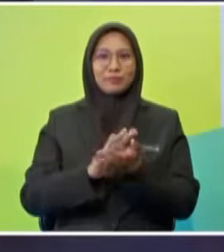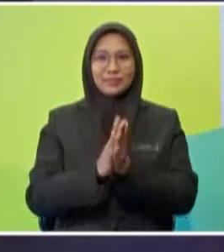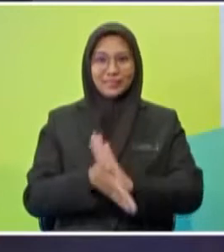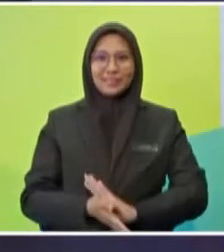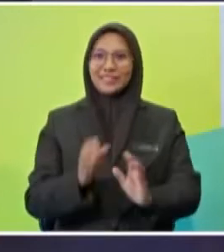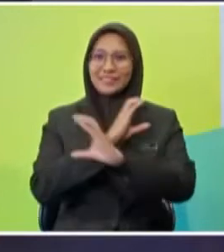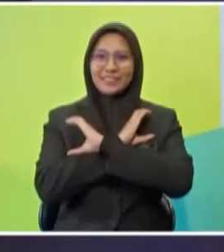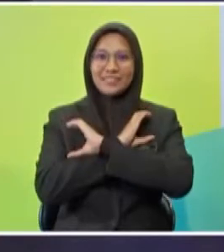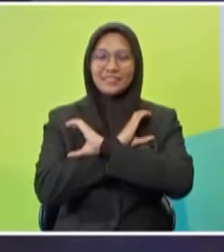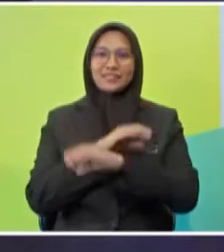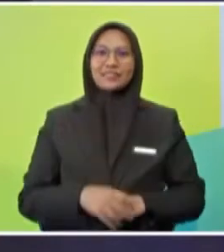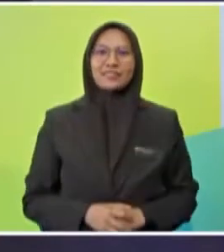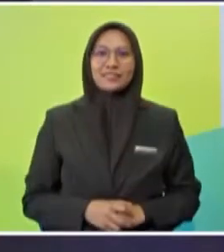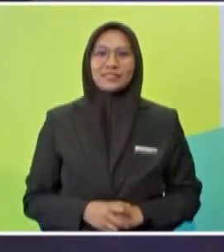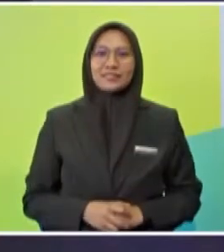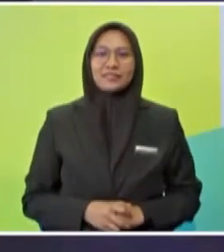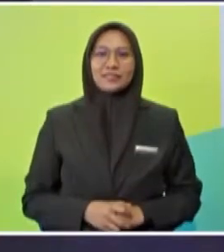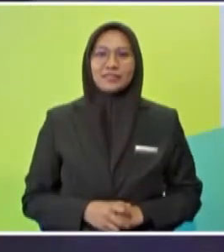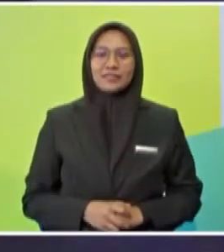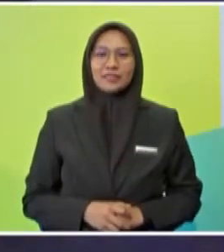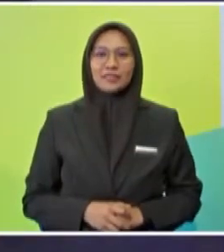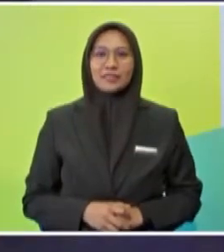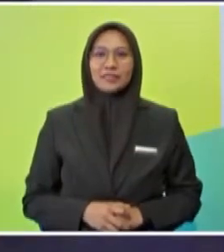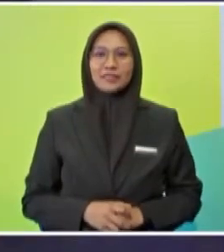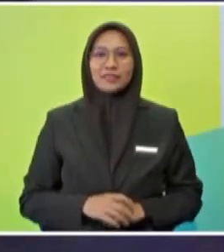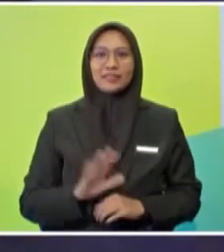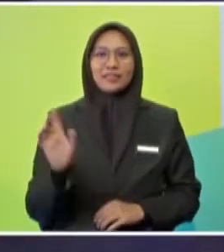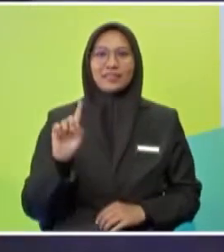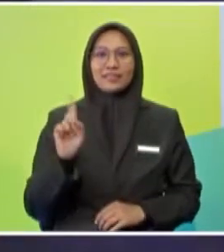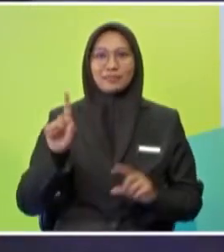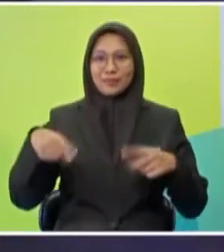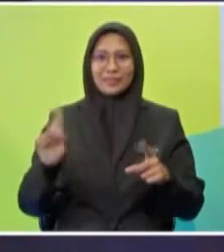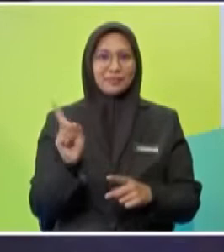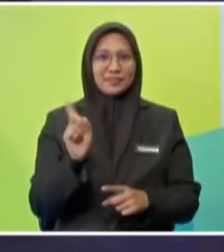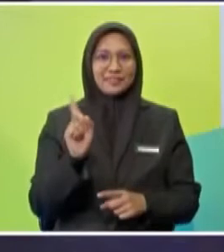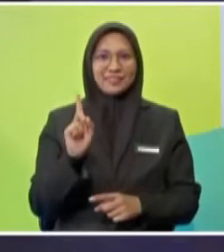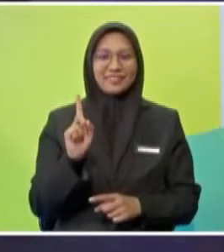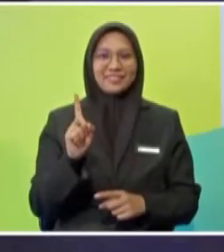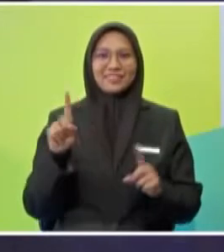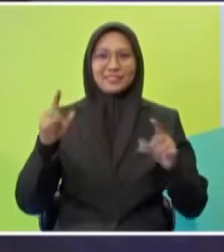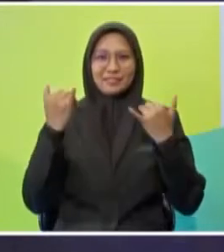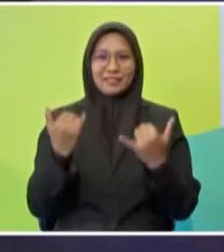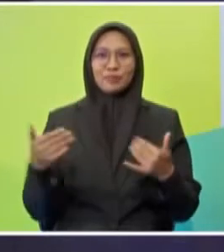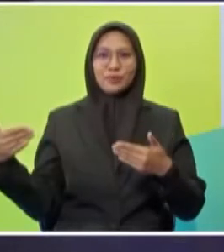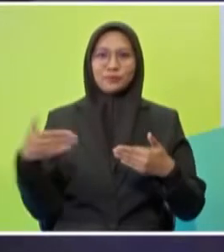berehat seketika boleh ke? Boleh. Jangan ke mana-mana, teruskan bersama dengan kami pastinya dalam slot menengah rendah.